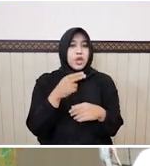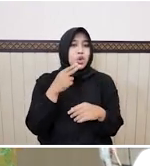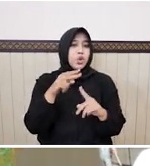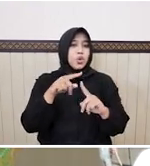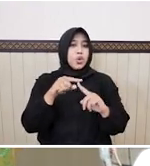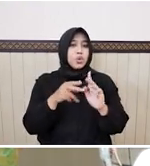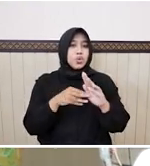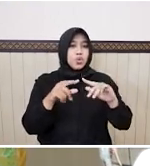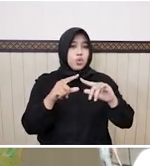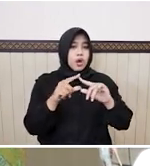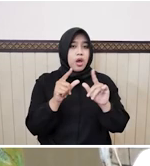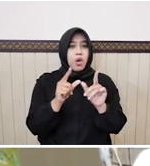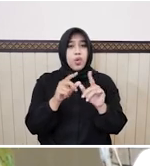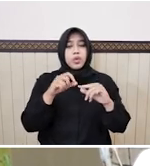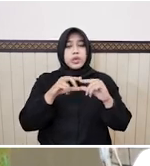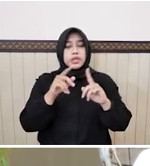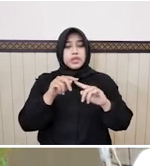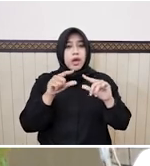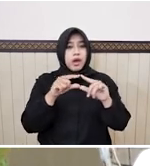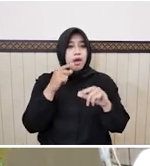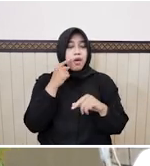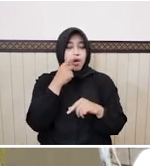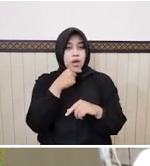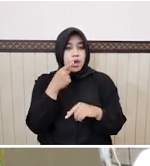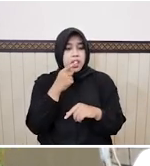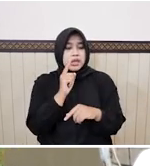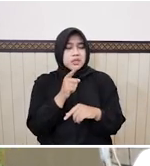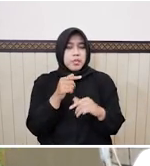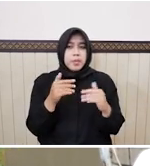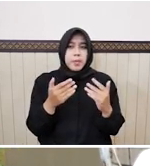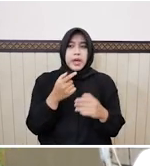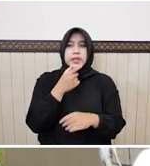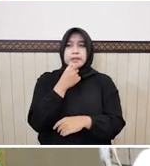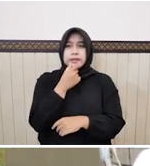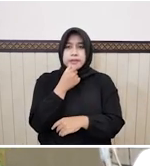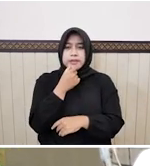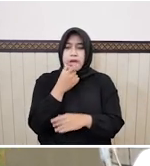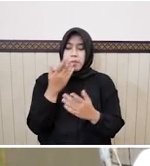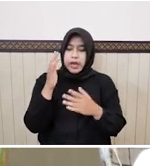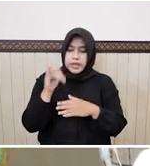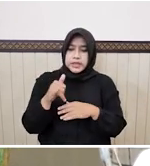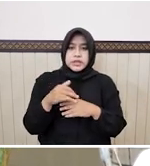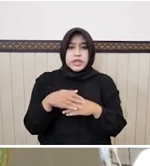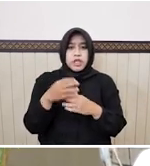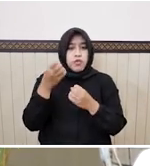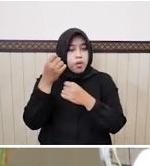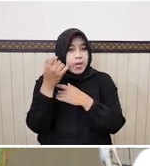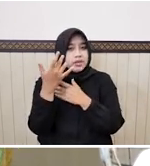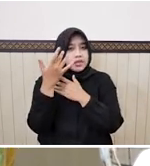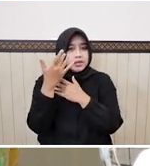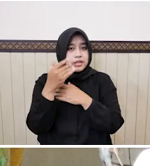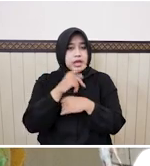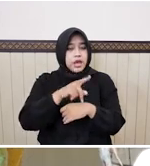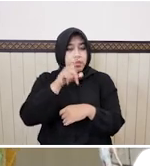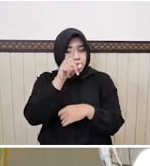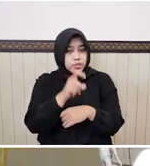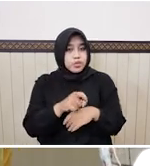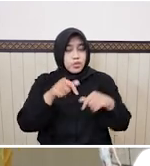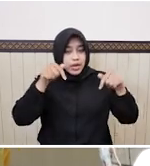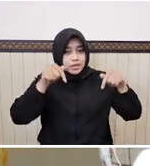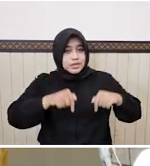itu apalagi karena Hai istilahnya apa ya keterangan mereka yang kami butuhkan